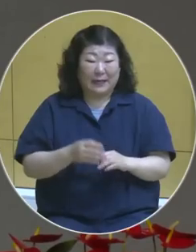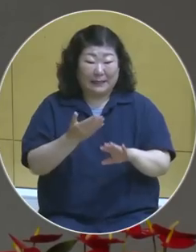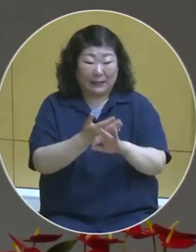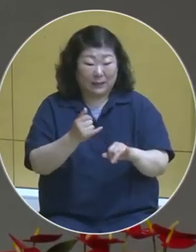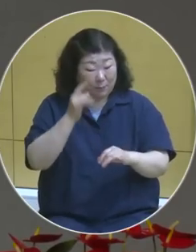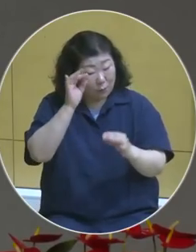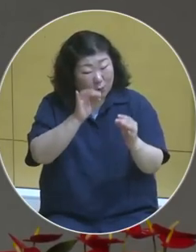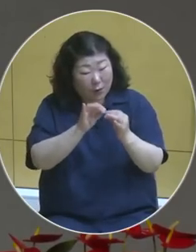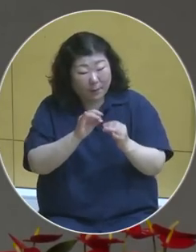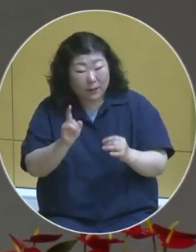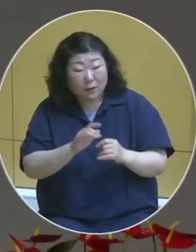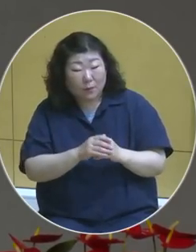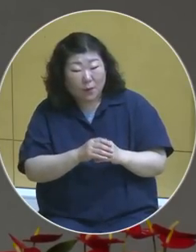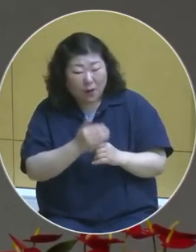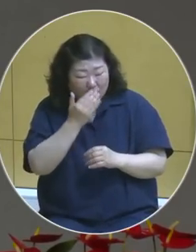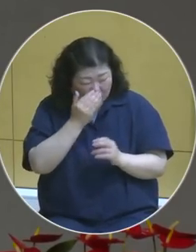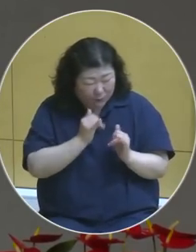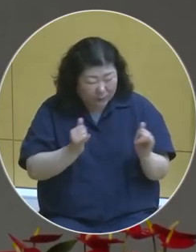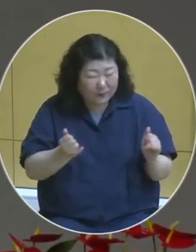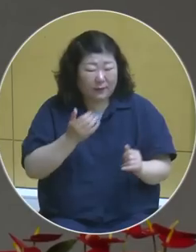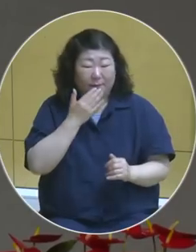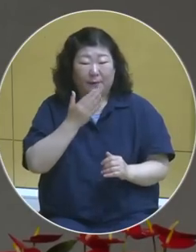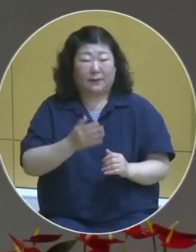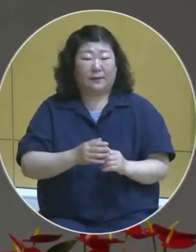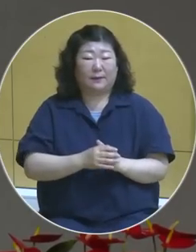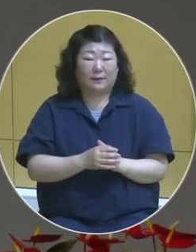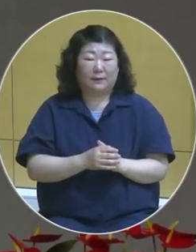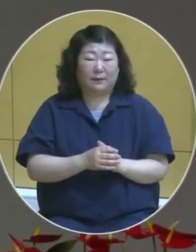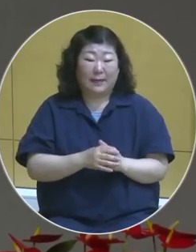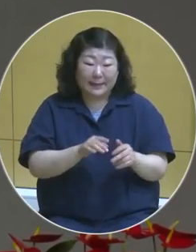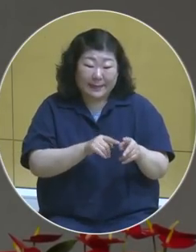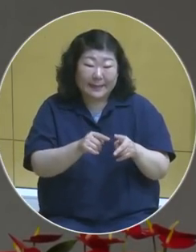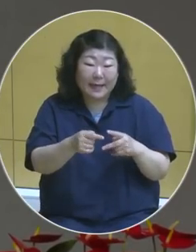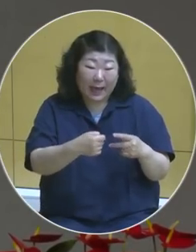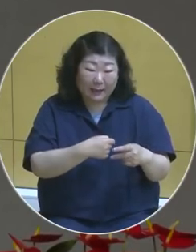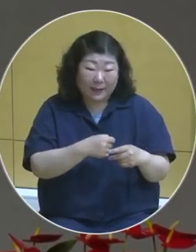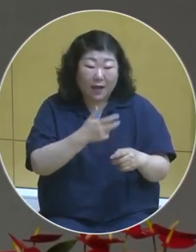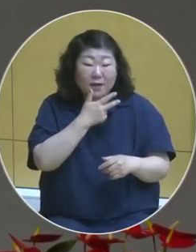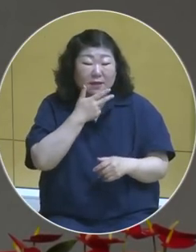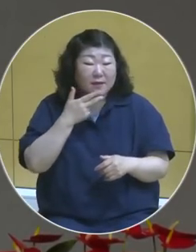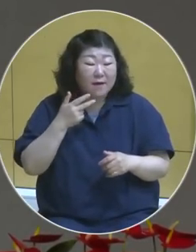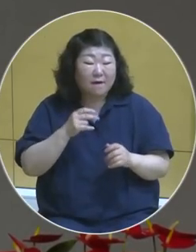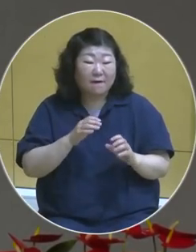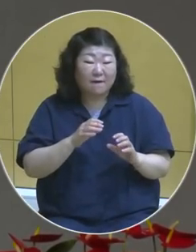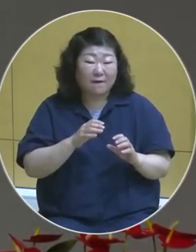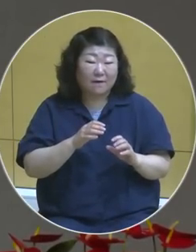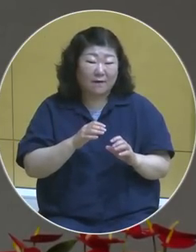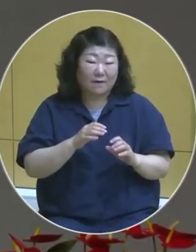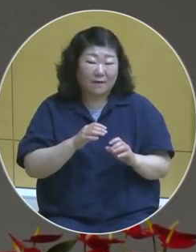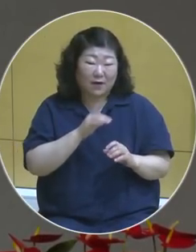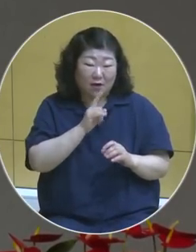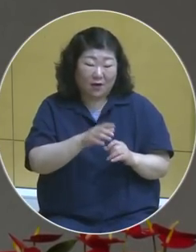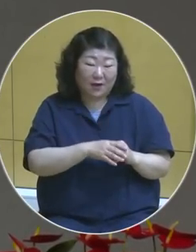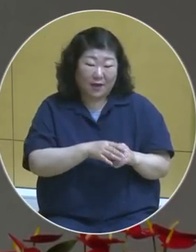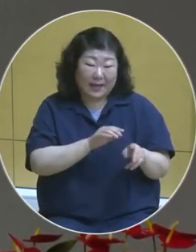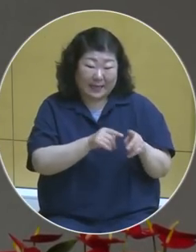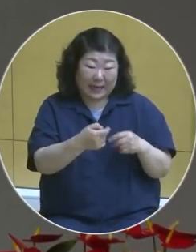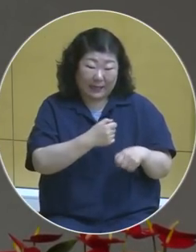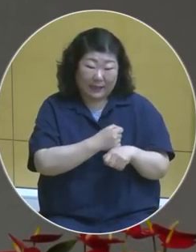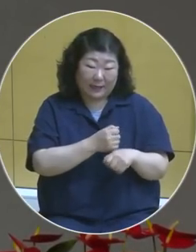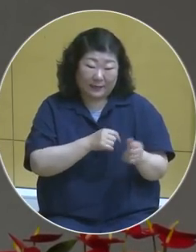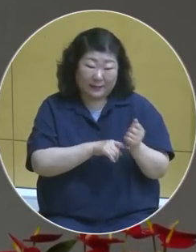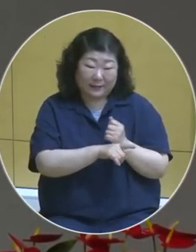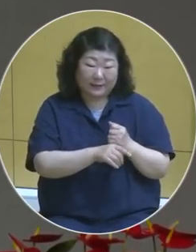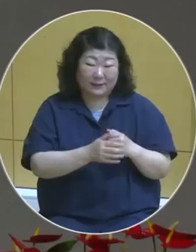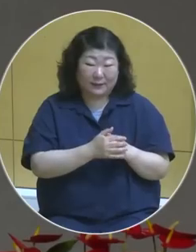여러분, 겸손한 사람이 공감할 수가 있습니다. 우리가 이해하다, 영어에 이해하다, understand라고 그러잖아요. understand, 이해했다. understand가